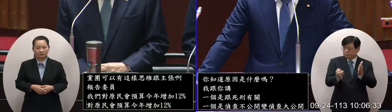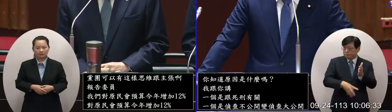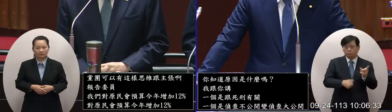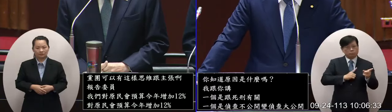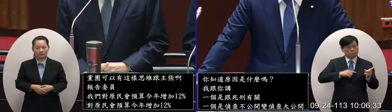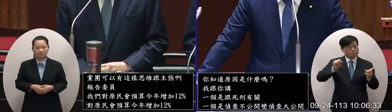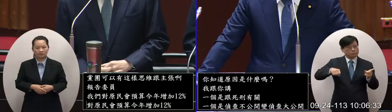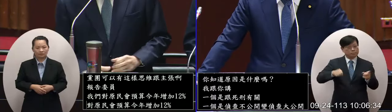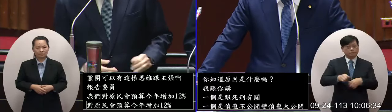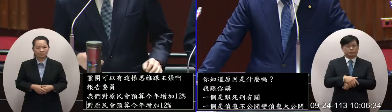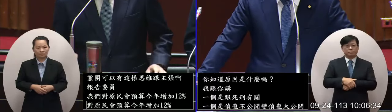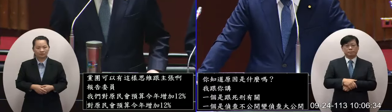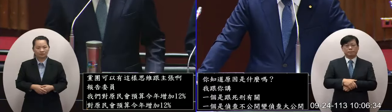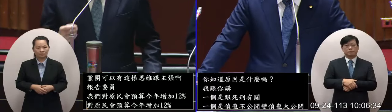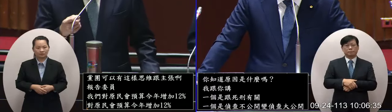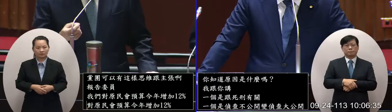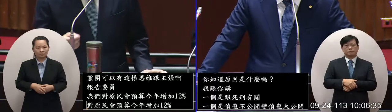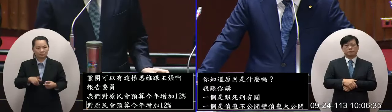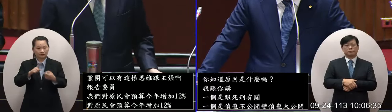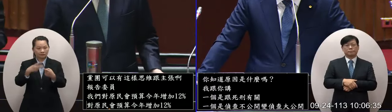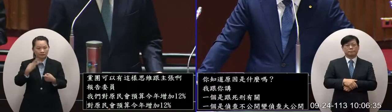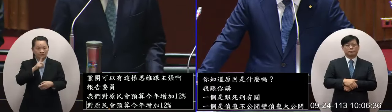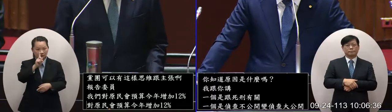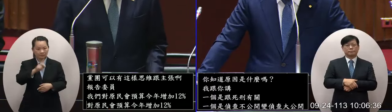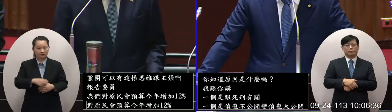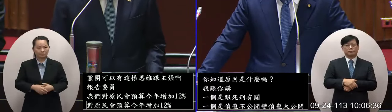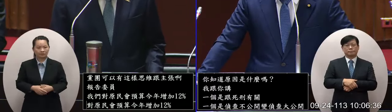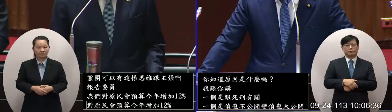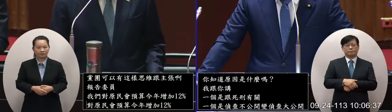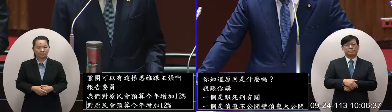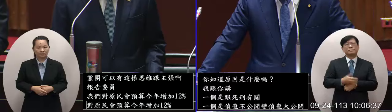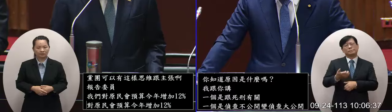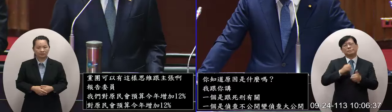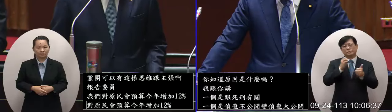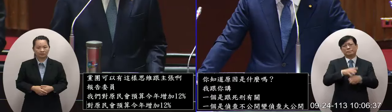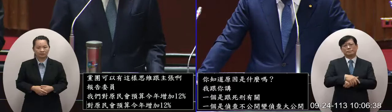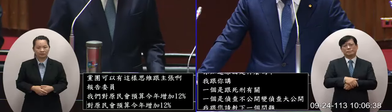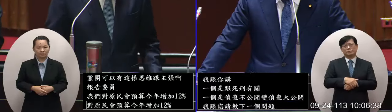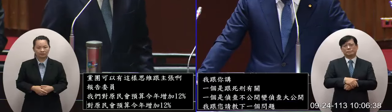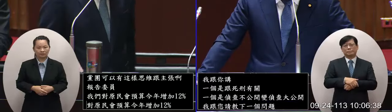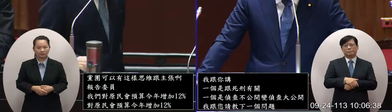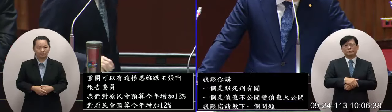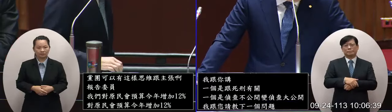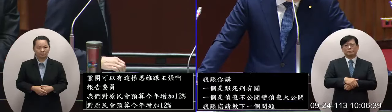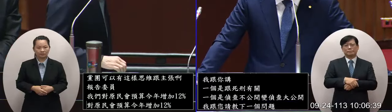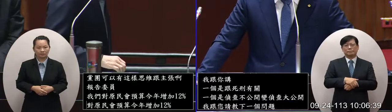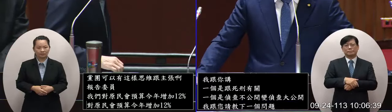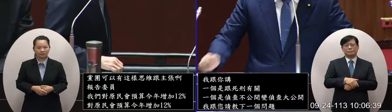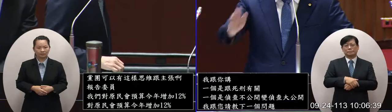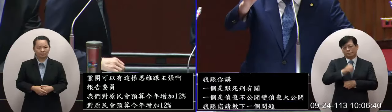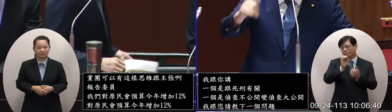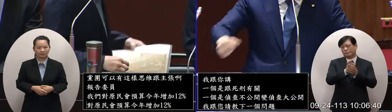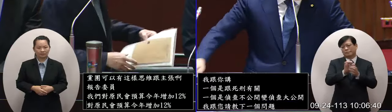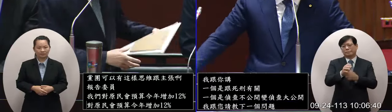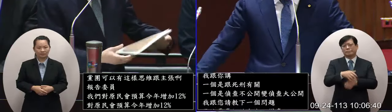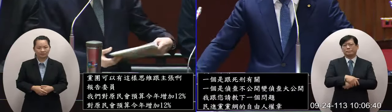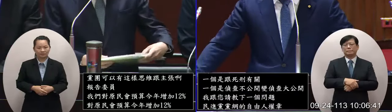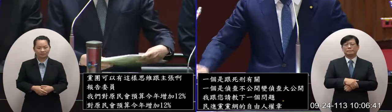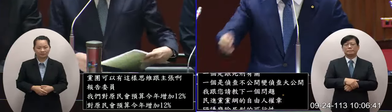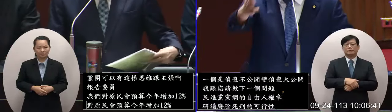废除死刑吗？ 对不起，再说一次，党纲。 就跟你讲，我刚刚问问题的时候，好了，没关系，